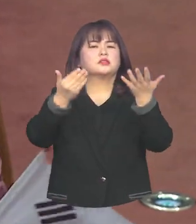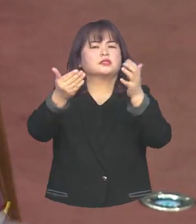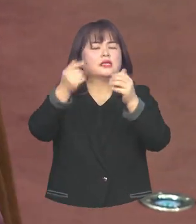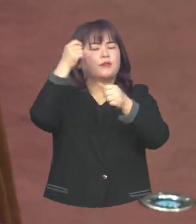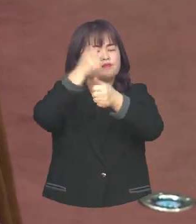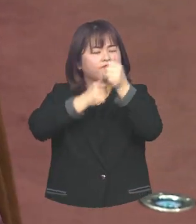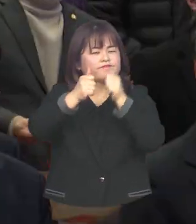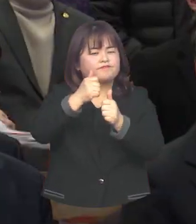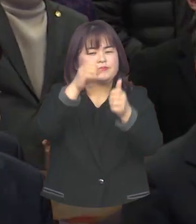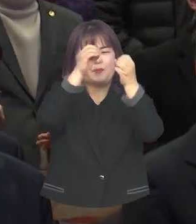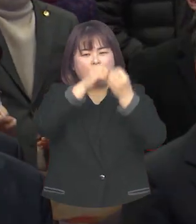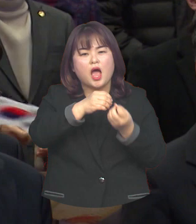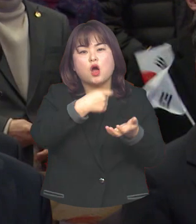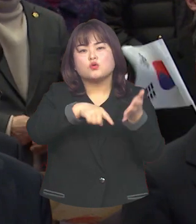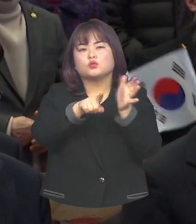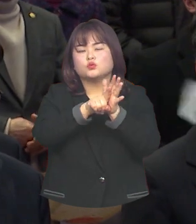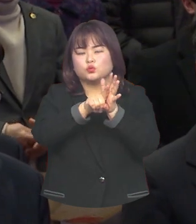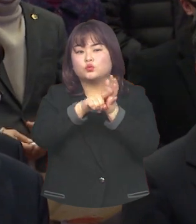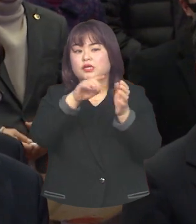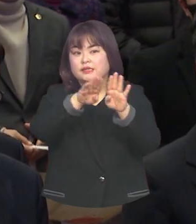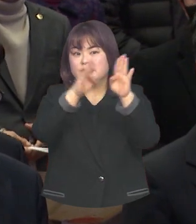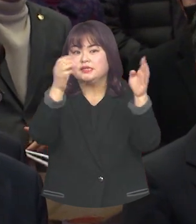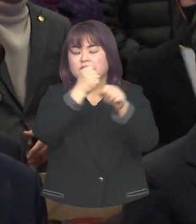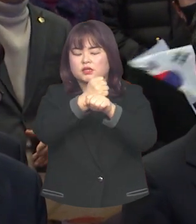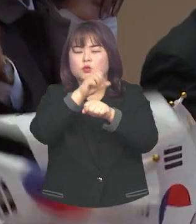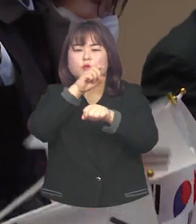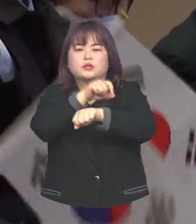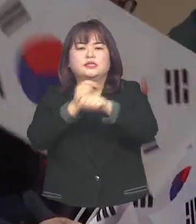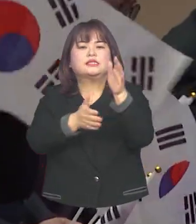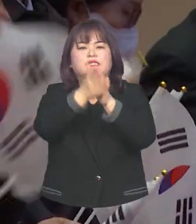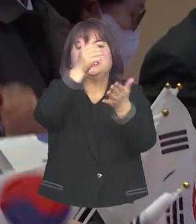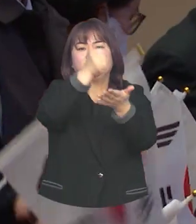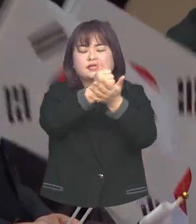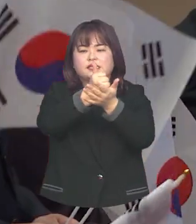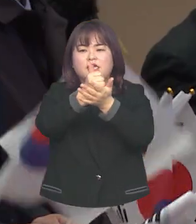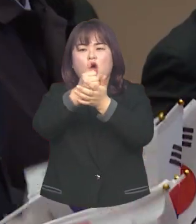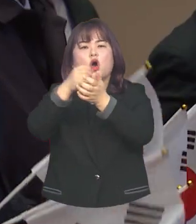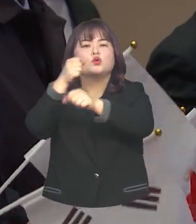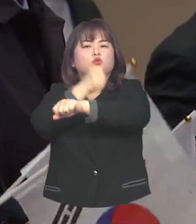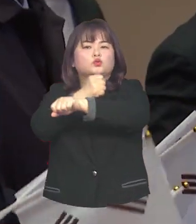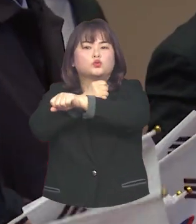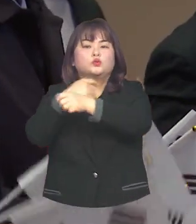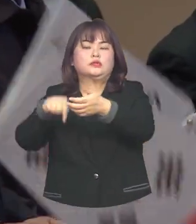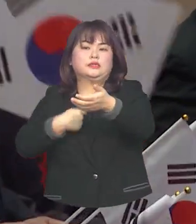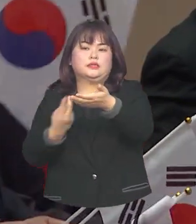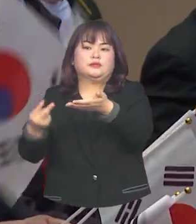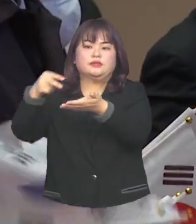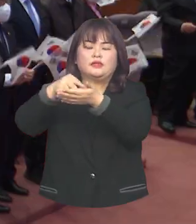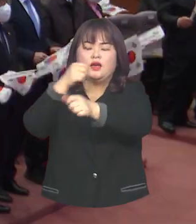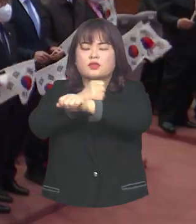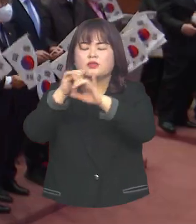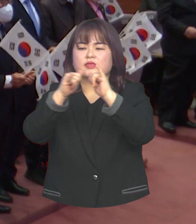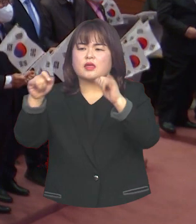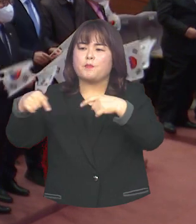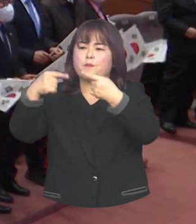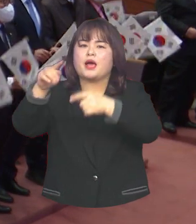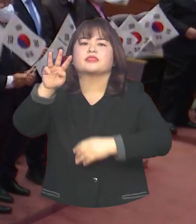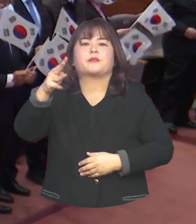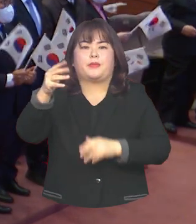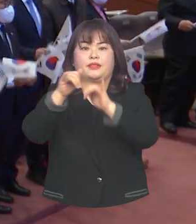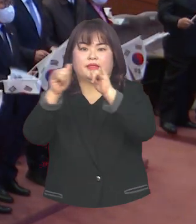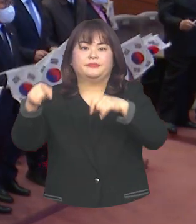숭고한 정신을 계승하고자 마련됐으며 이상일 용인특례시장을 비롯해 독립유공자 후손, 유가족 등 300여